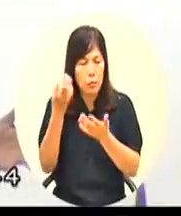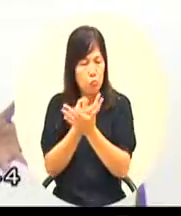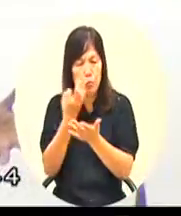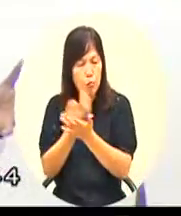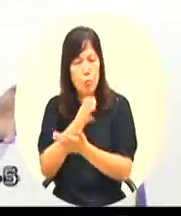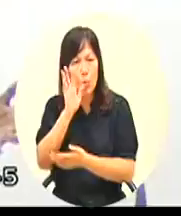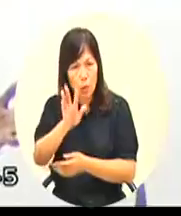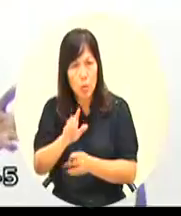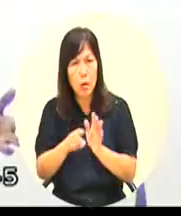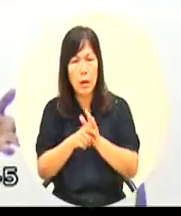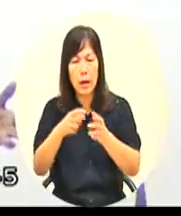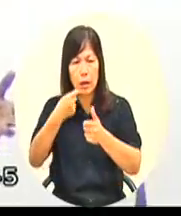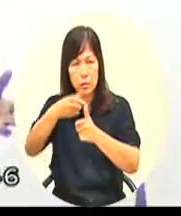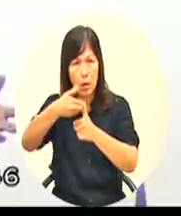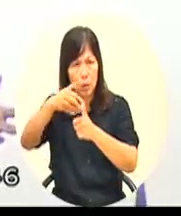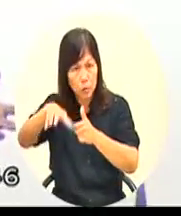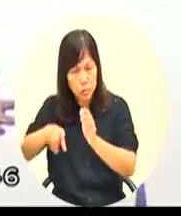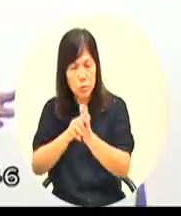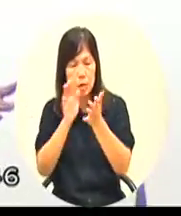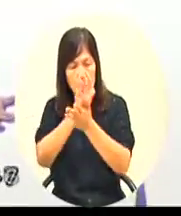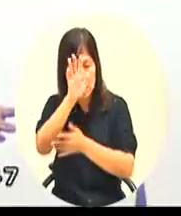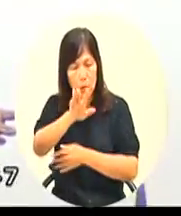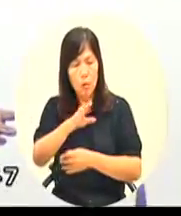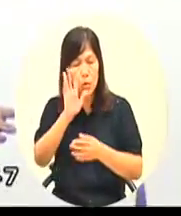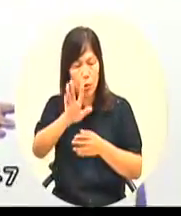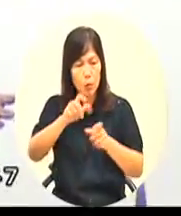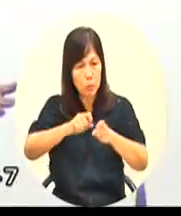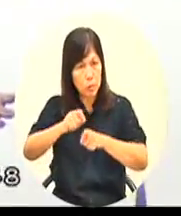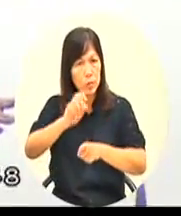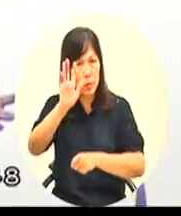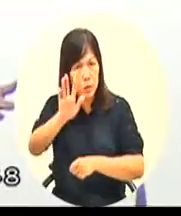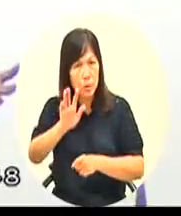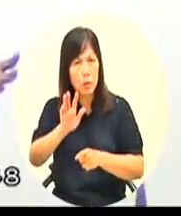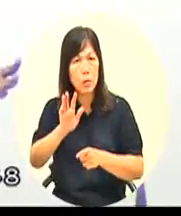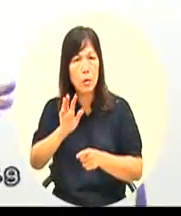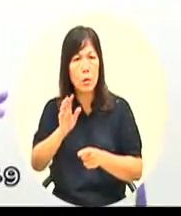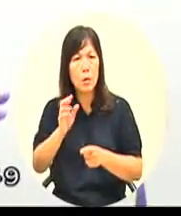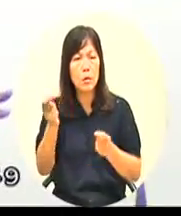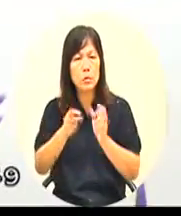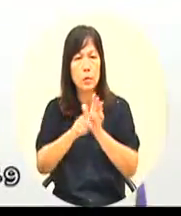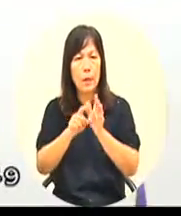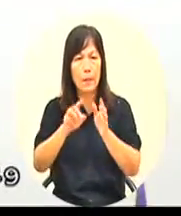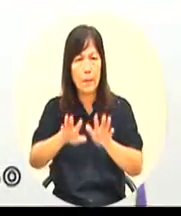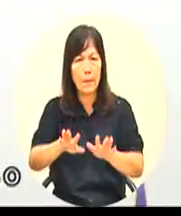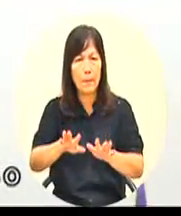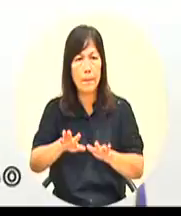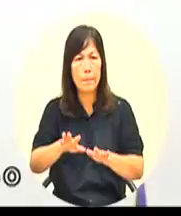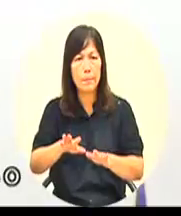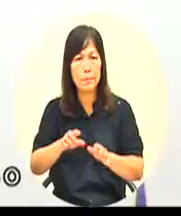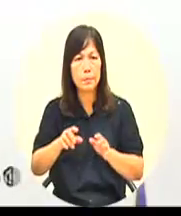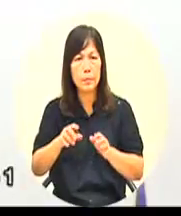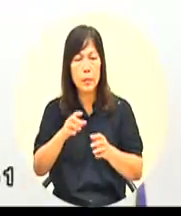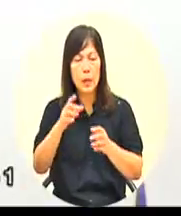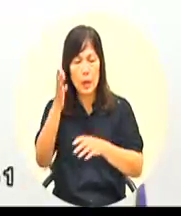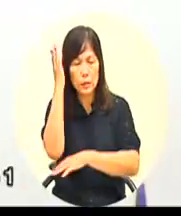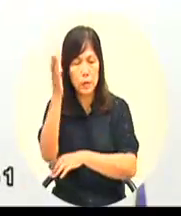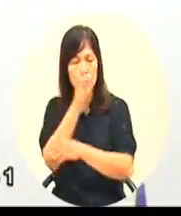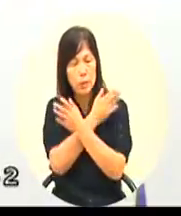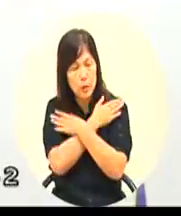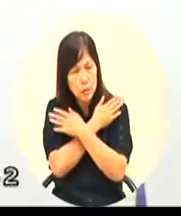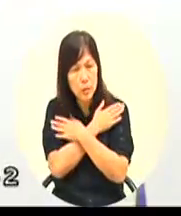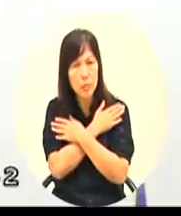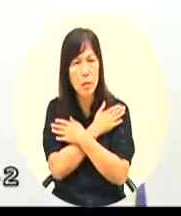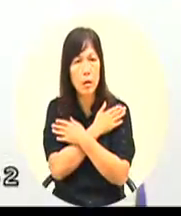哈，那我们教育局也是未来有一个计划哈，要把我们现在的一个公立幼儿园